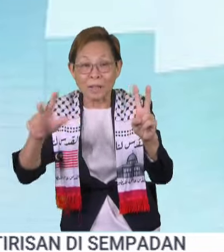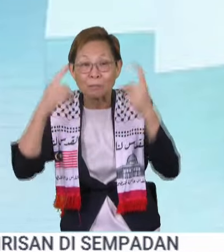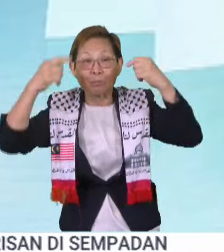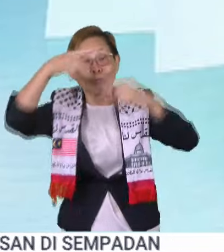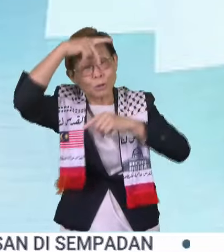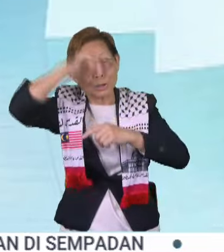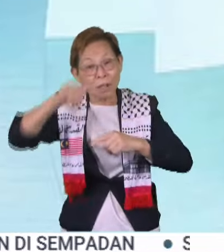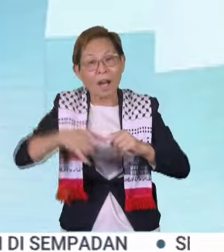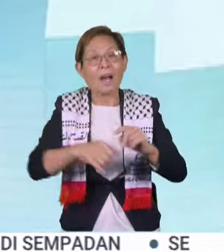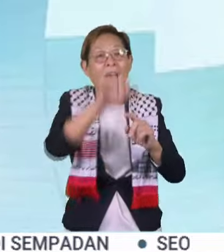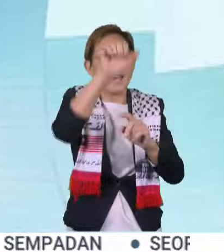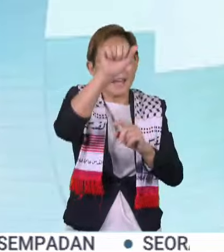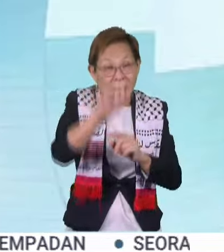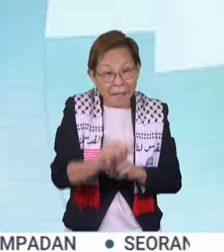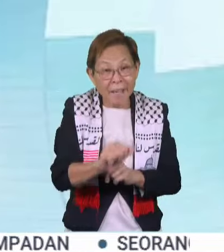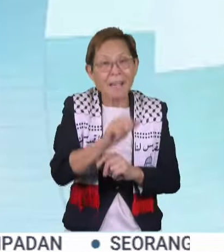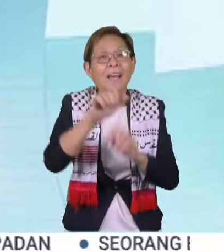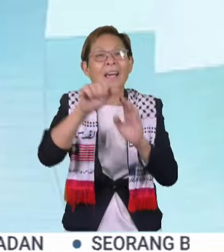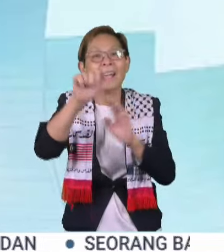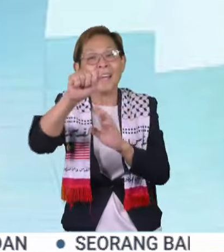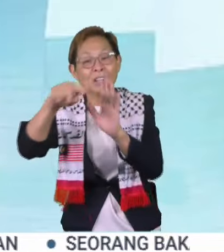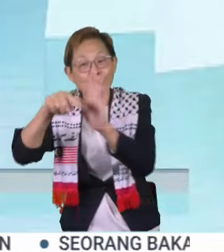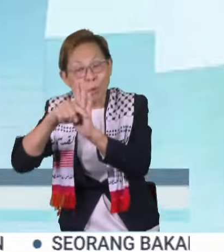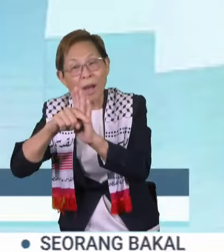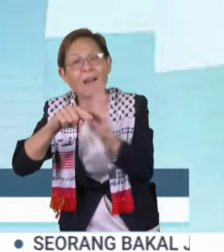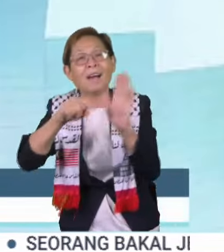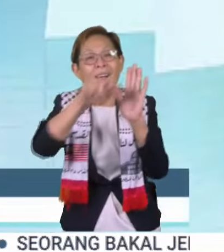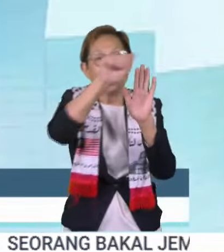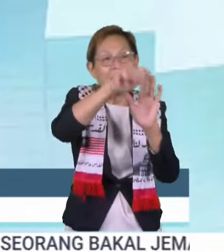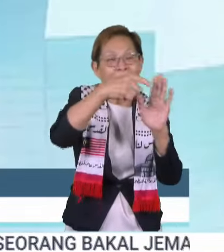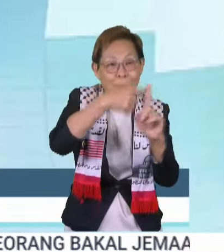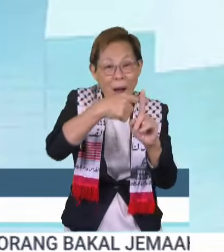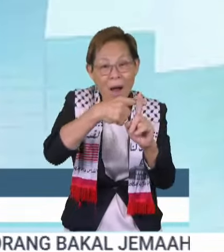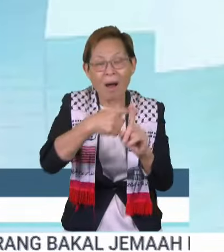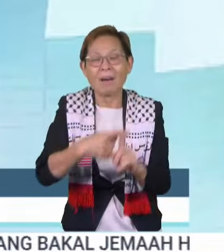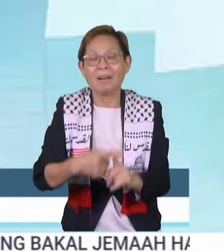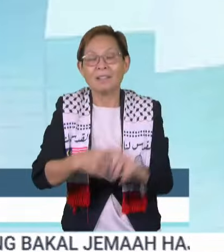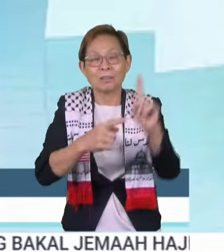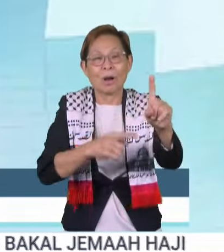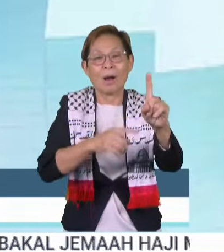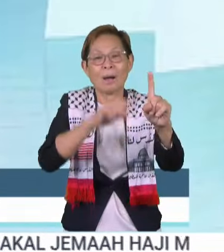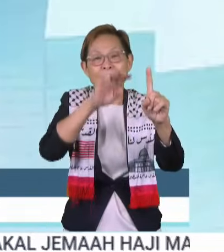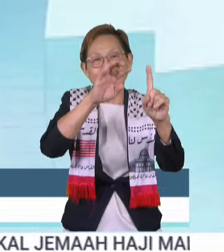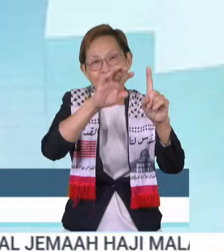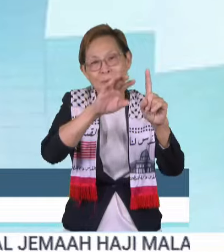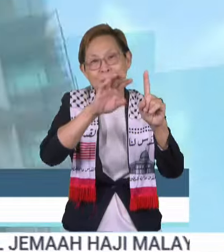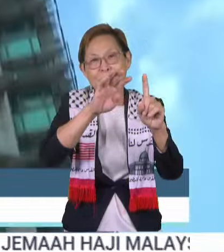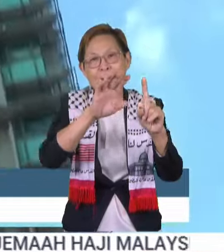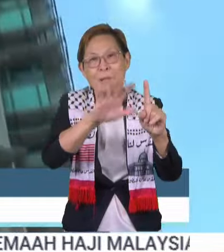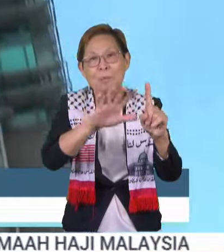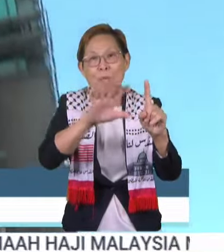A tolak bagi semua mata pelajaran. Jumlah itu meningkat berbanding 138 calon tahun sebelumnya.